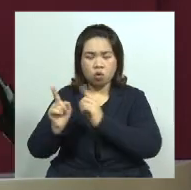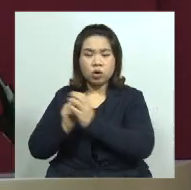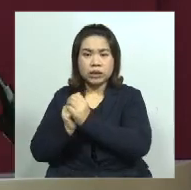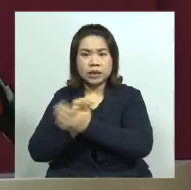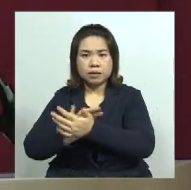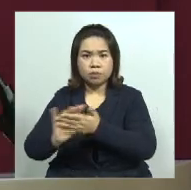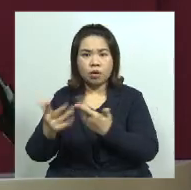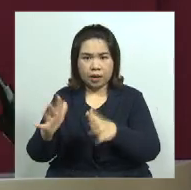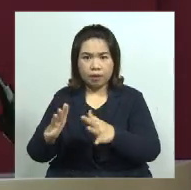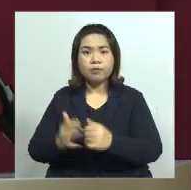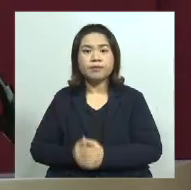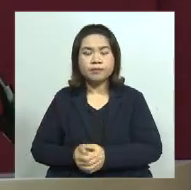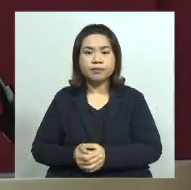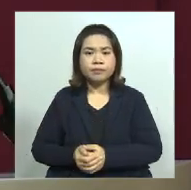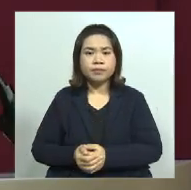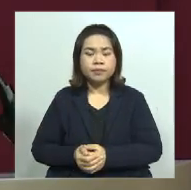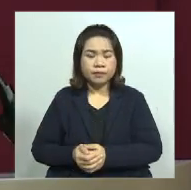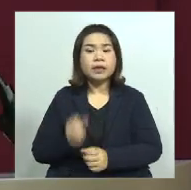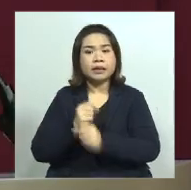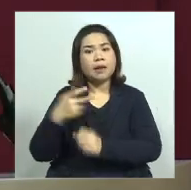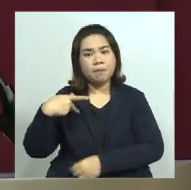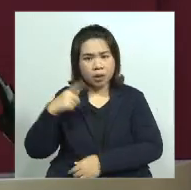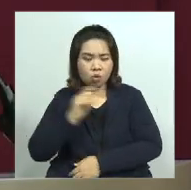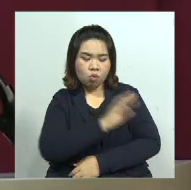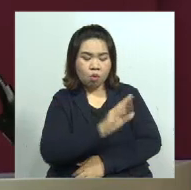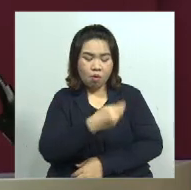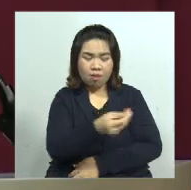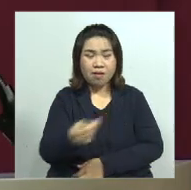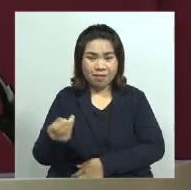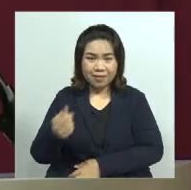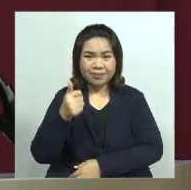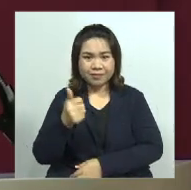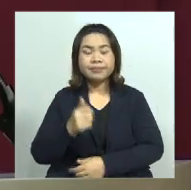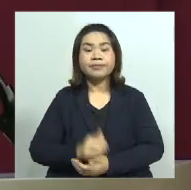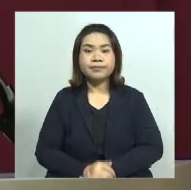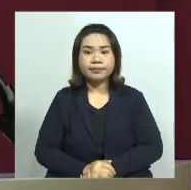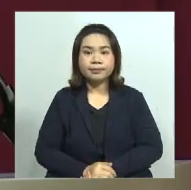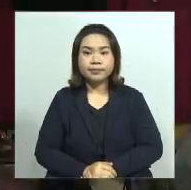ป็นเรื่องที่เกิดประโยชน์ให้กับทุกฝ่ายในที่สุด